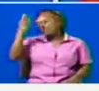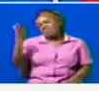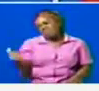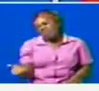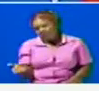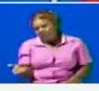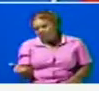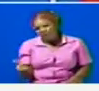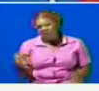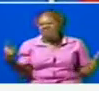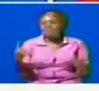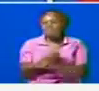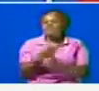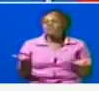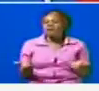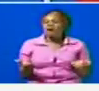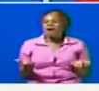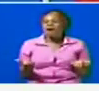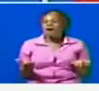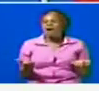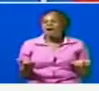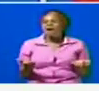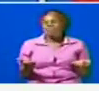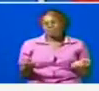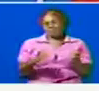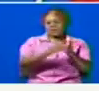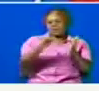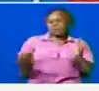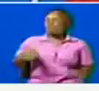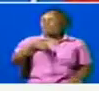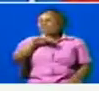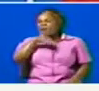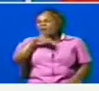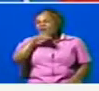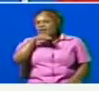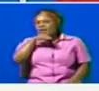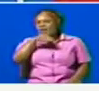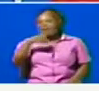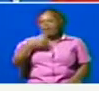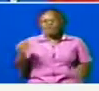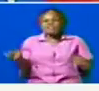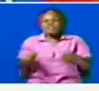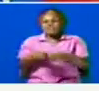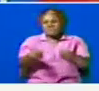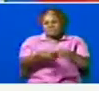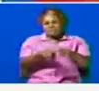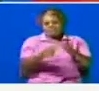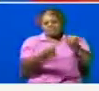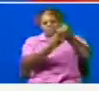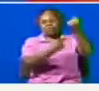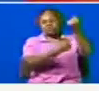yupo. Tofauti ipo, utanijibu baadaye. Ukimtoa Raila, naye pia kuna wale wale walio nyuma